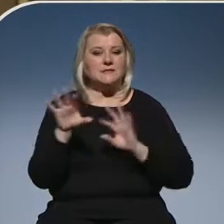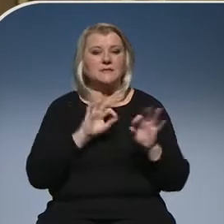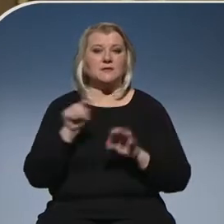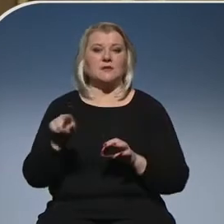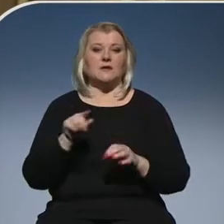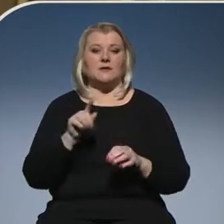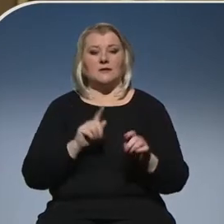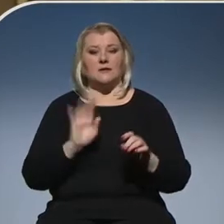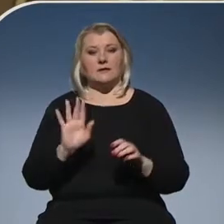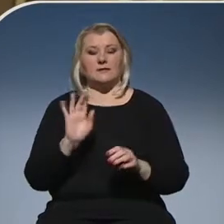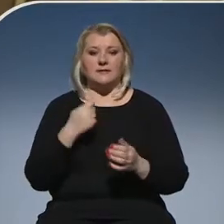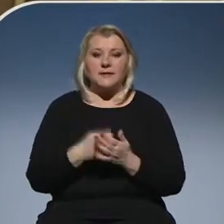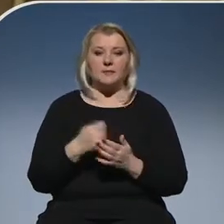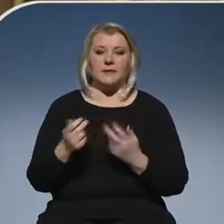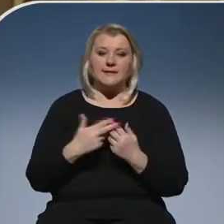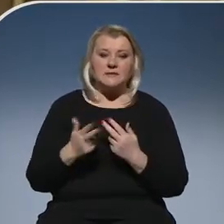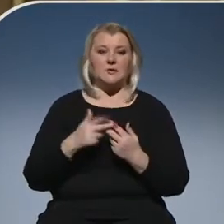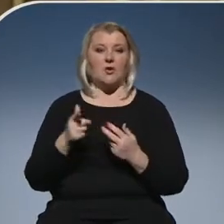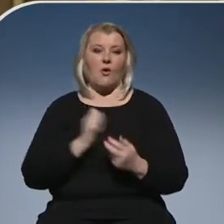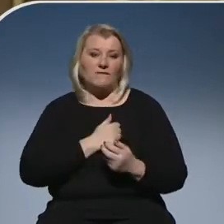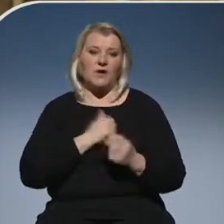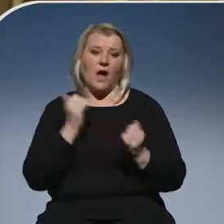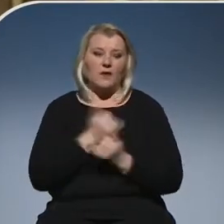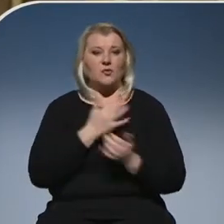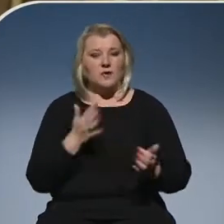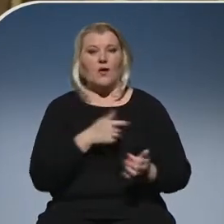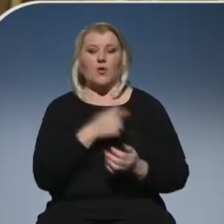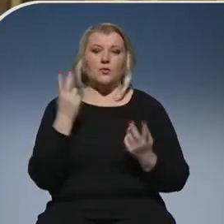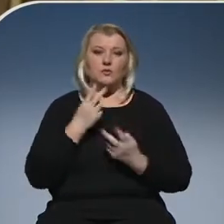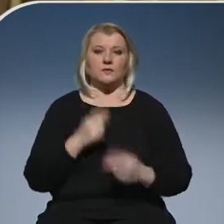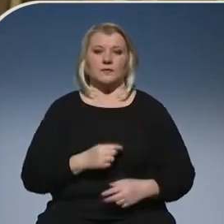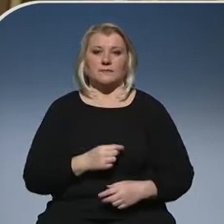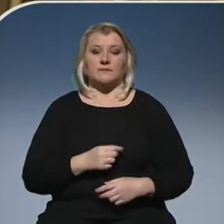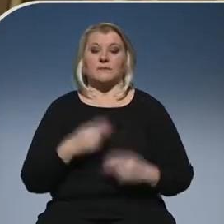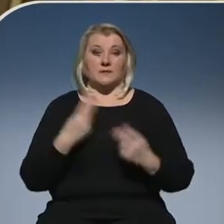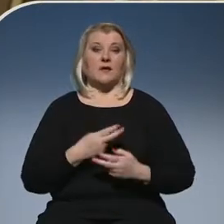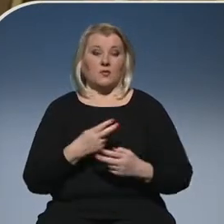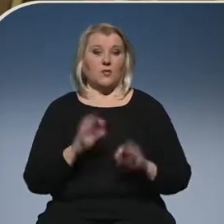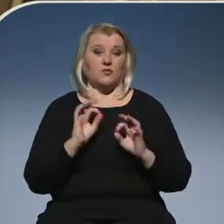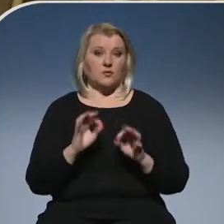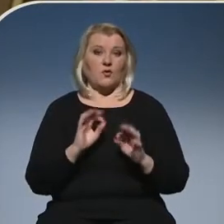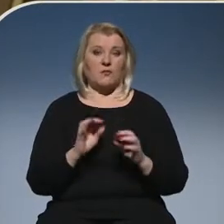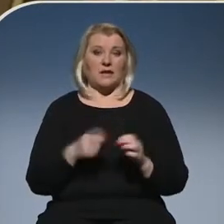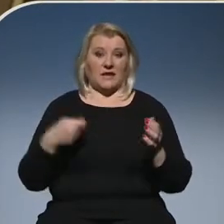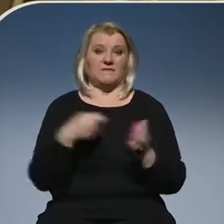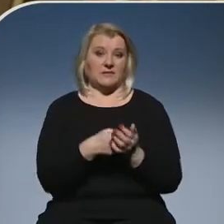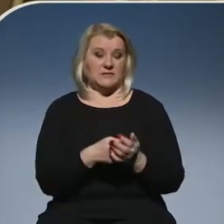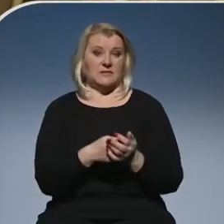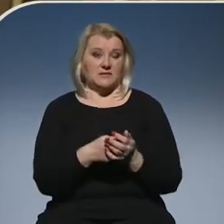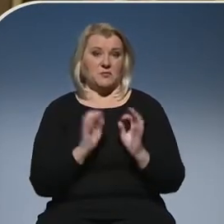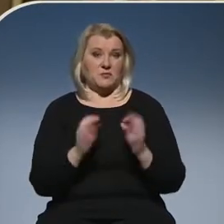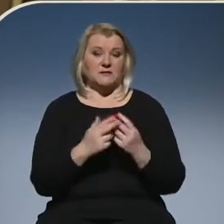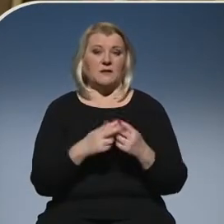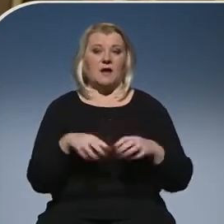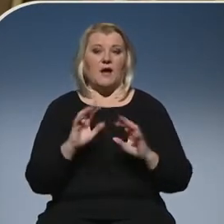vůbec uvažování, vaše postoje k riziku, protože není nic horšího, než sice správně dynamicky na dlouhém horizontu zainvestovat, ale